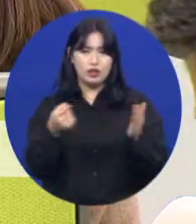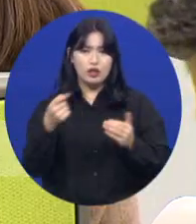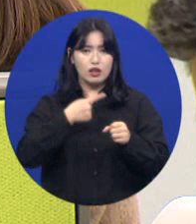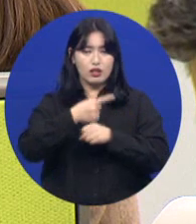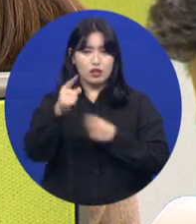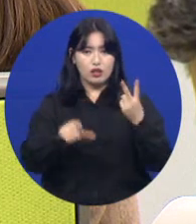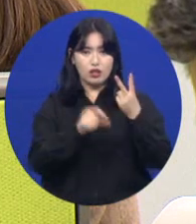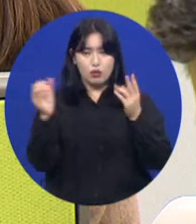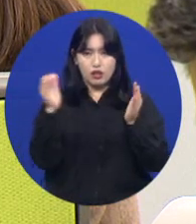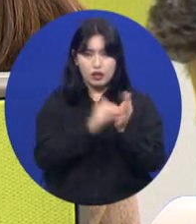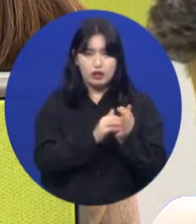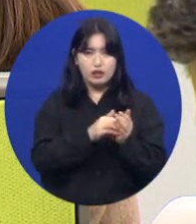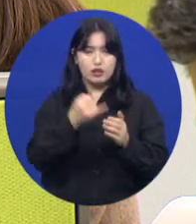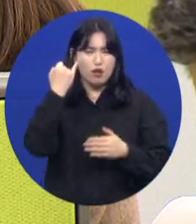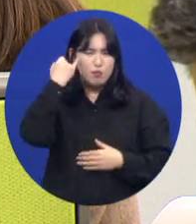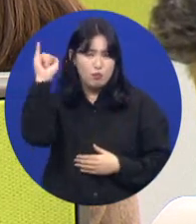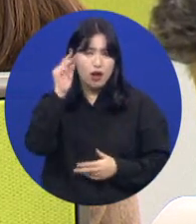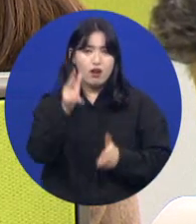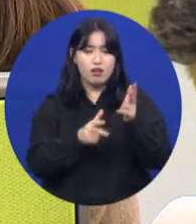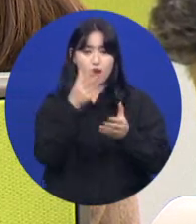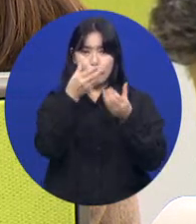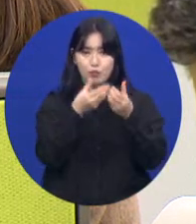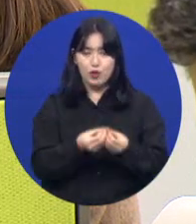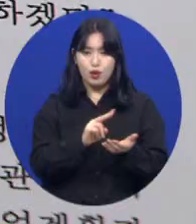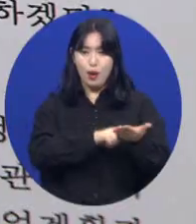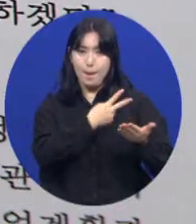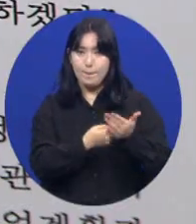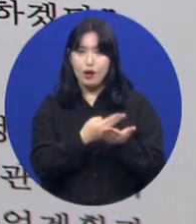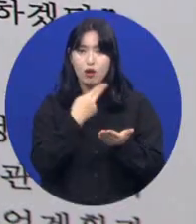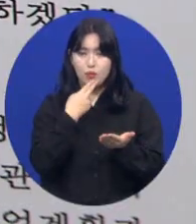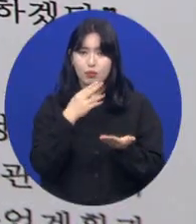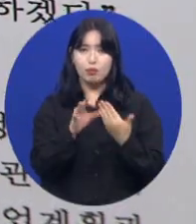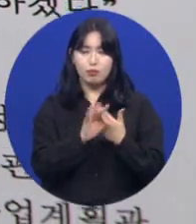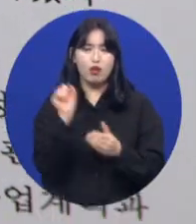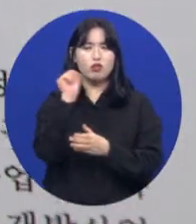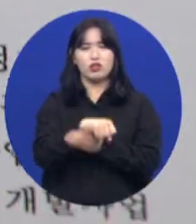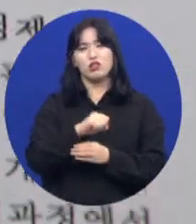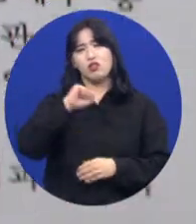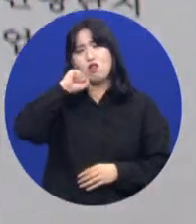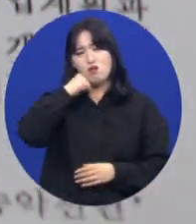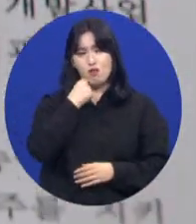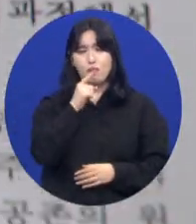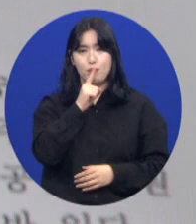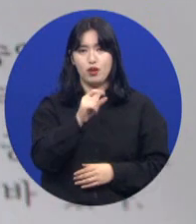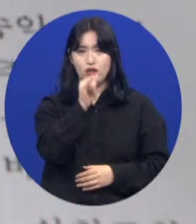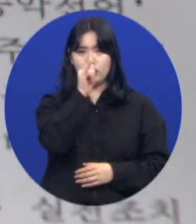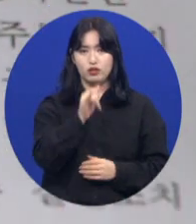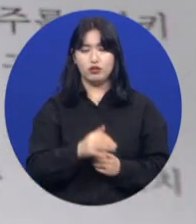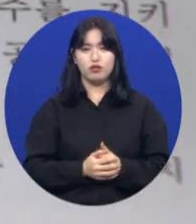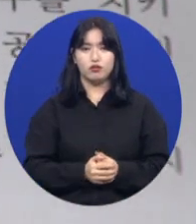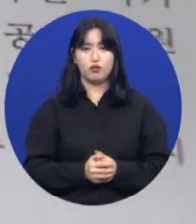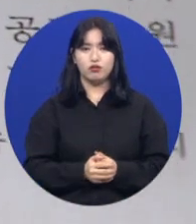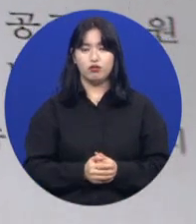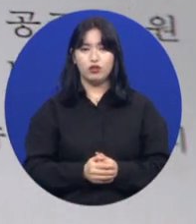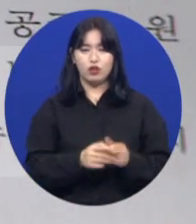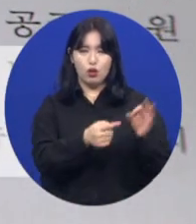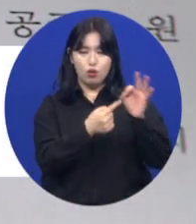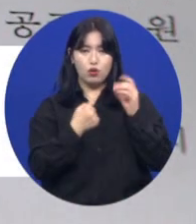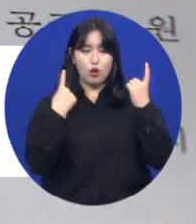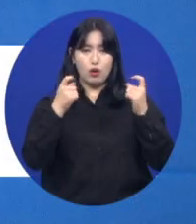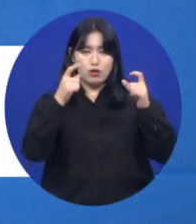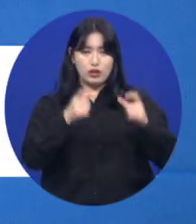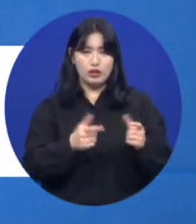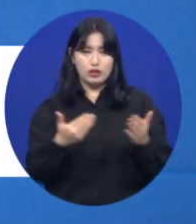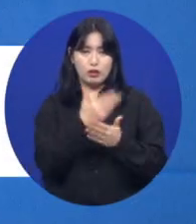내년 2월까지 획기적인 사업 내용에 변화가 없다면 승인이 어렵다고 밝혔습니다. 오라 관광단지